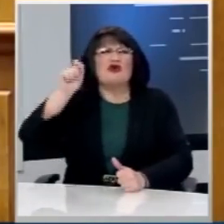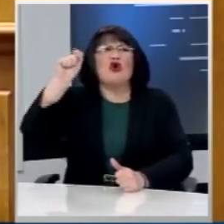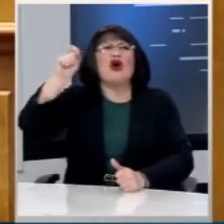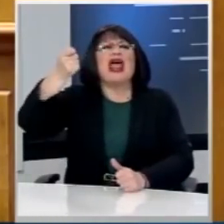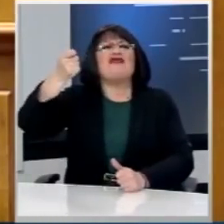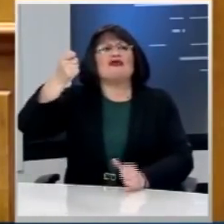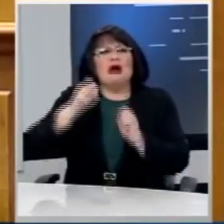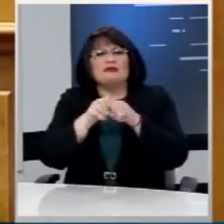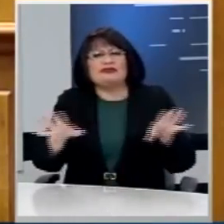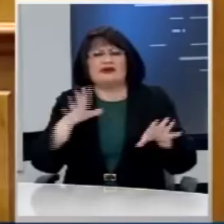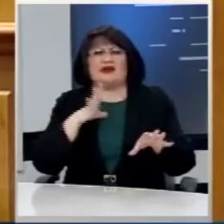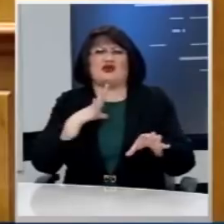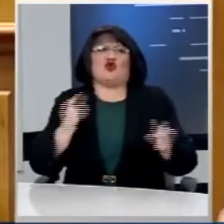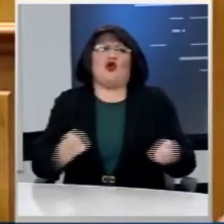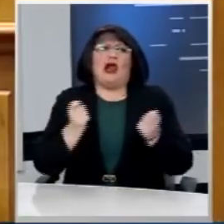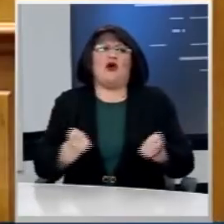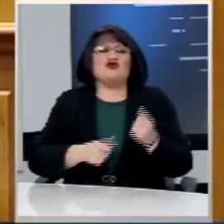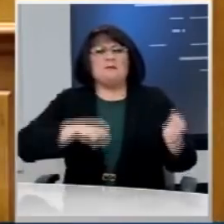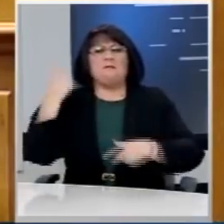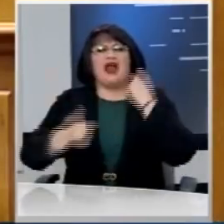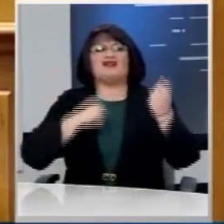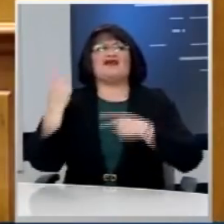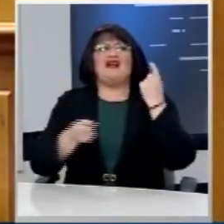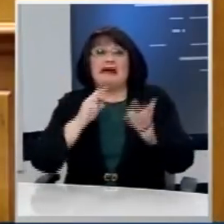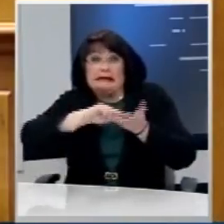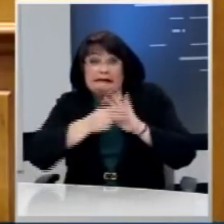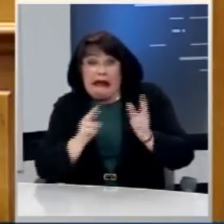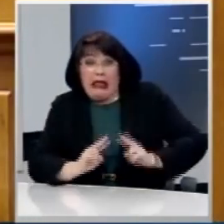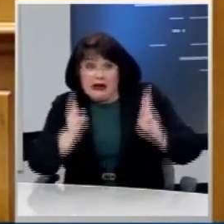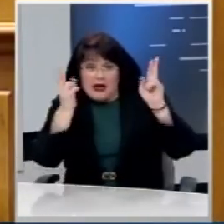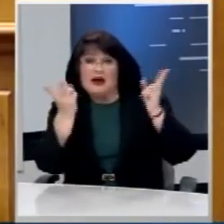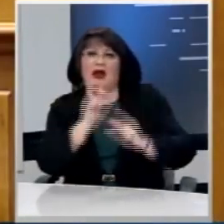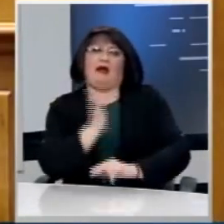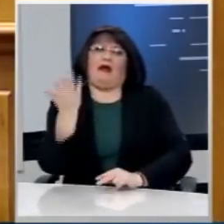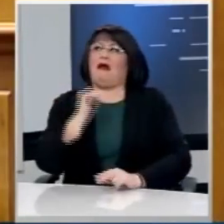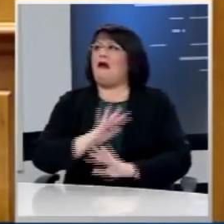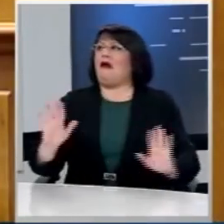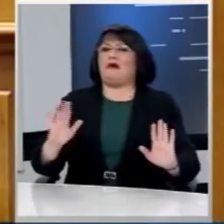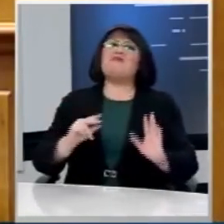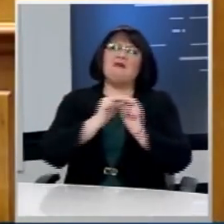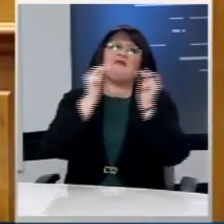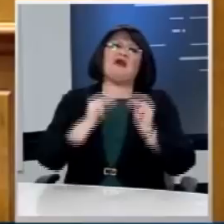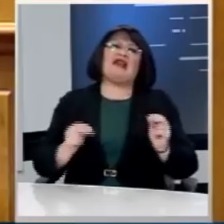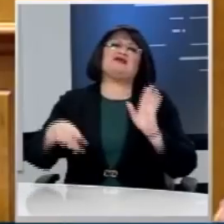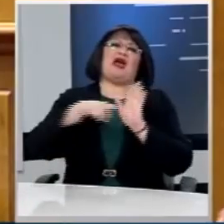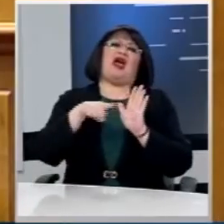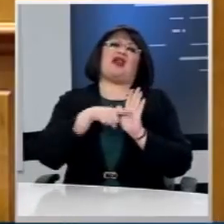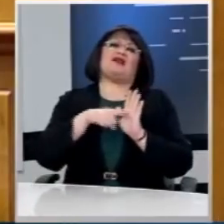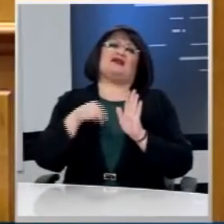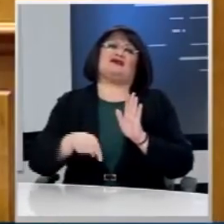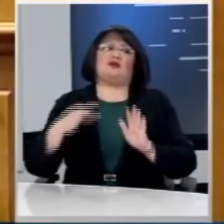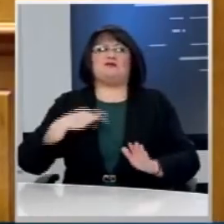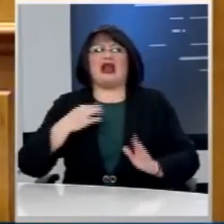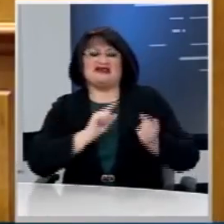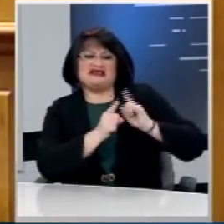το λαό και σπατάλι αντί για εξοικονόμηση ενέργειας θα είναι η πικρή καρπή της εφαρμογής της